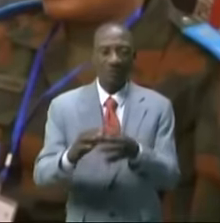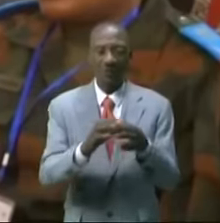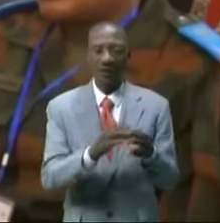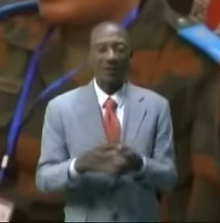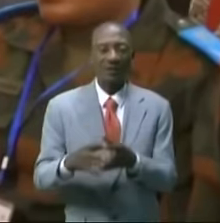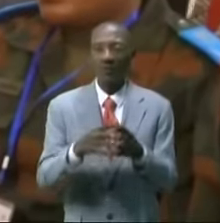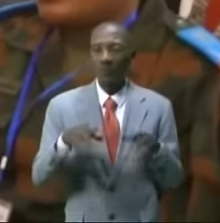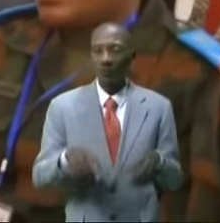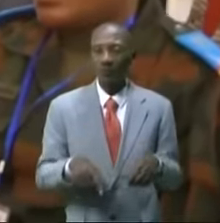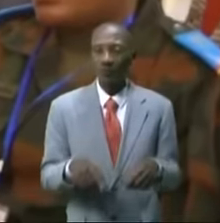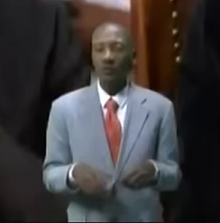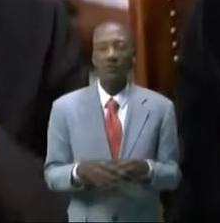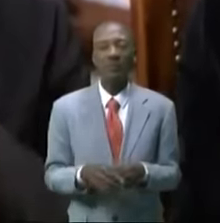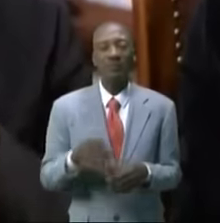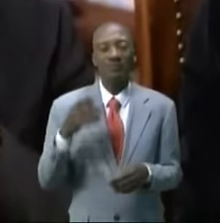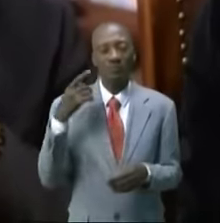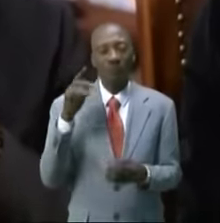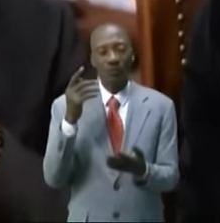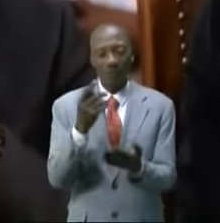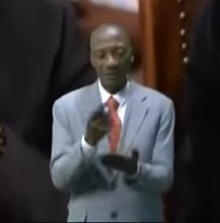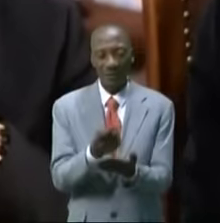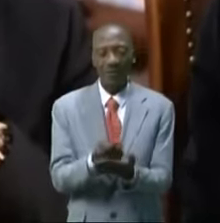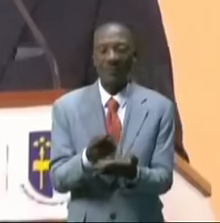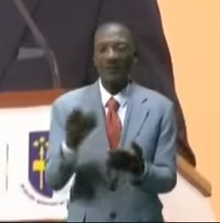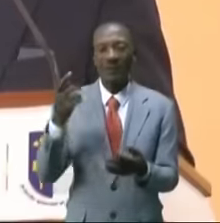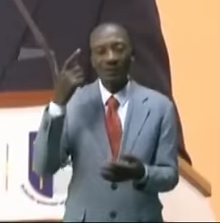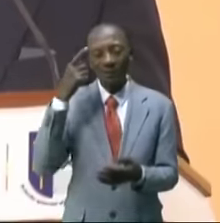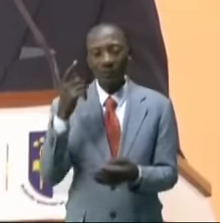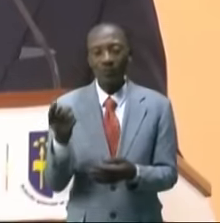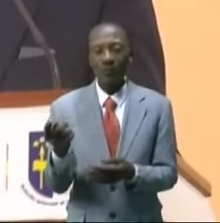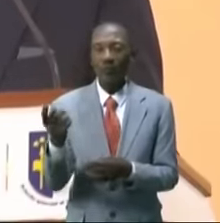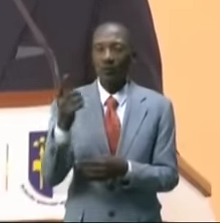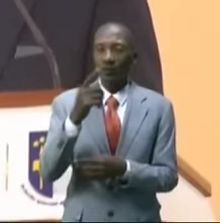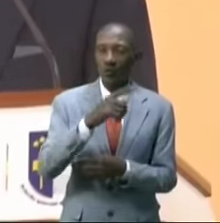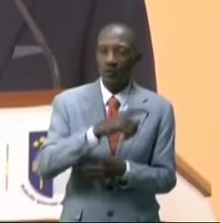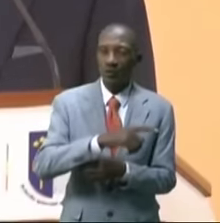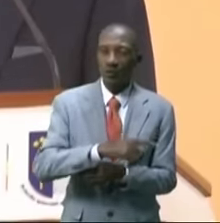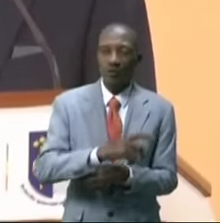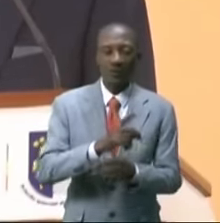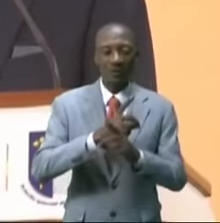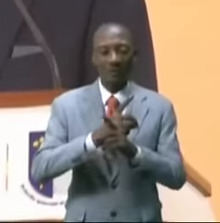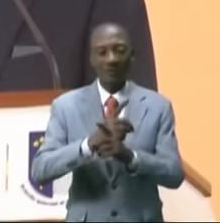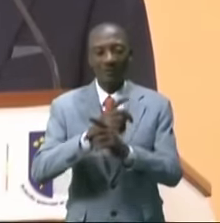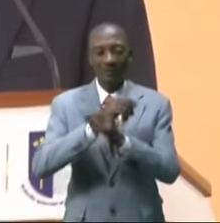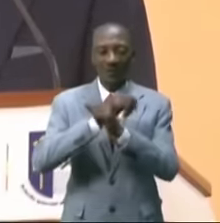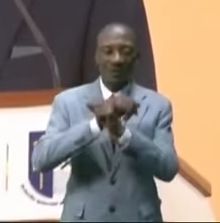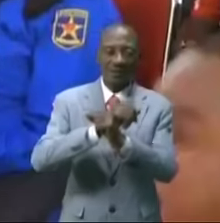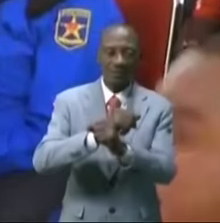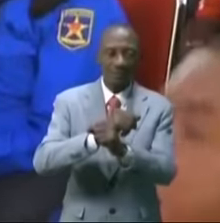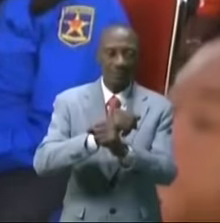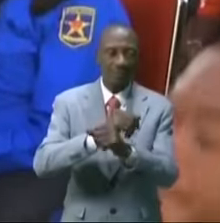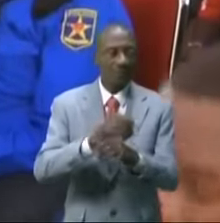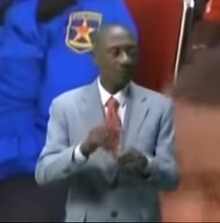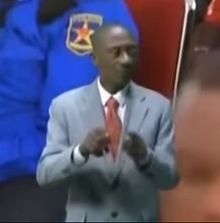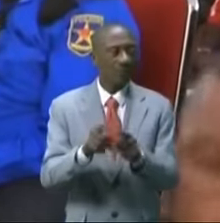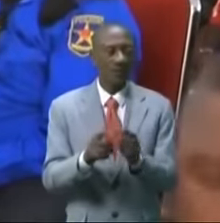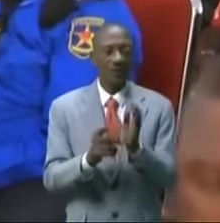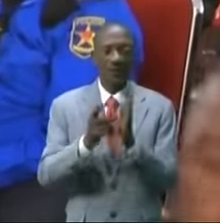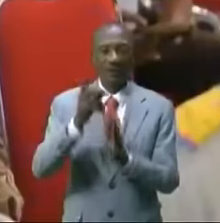au sujet de la thématique du jour, défense, sécurité et